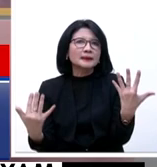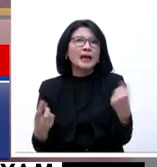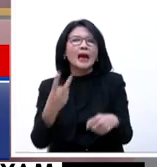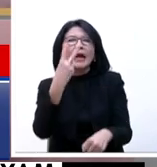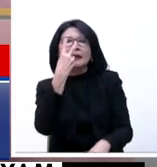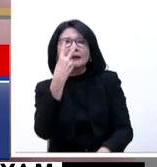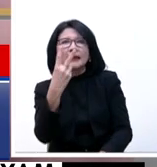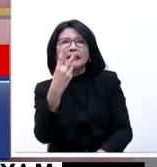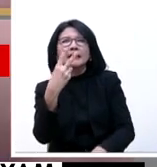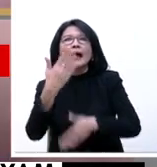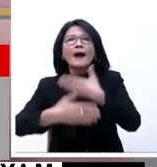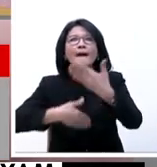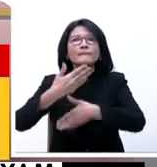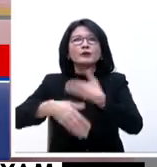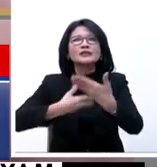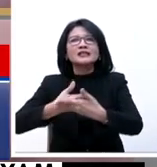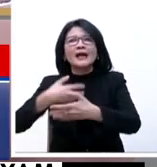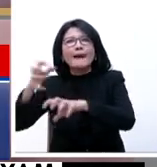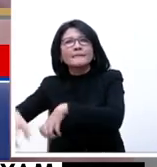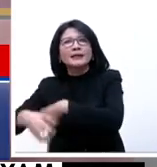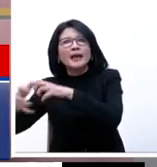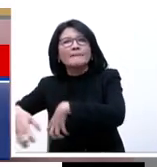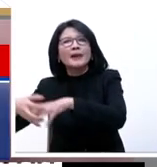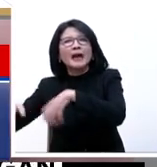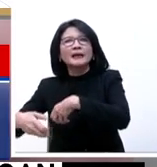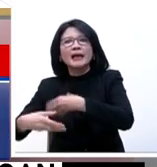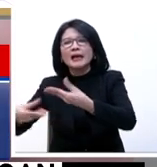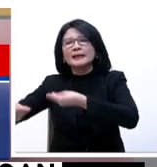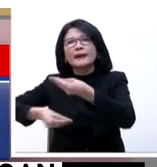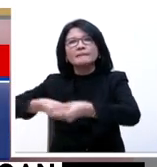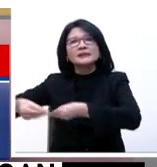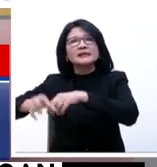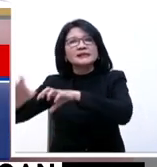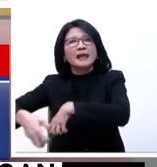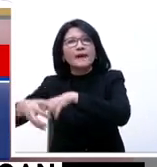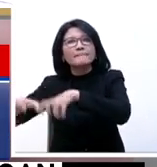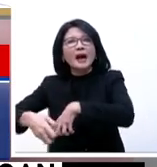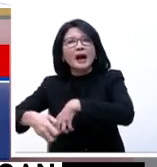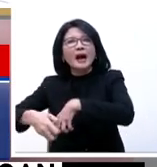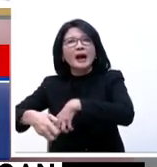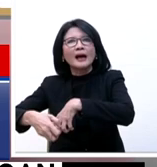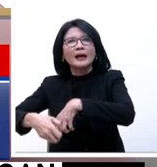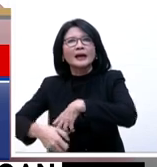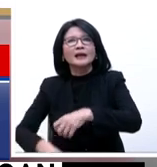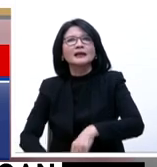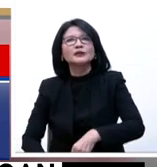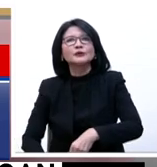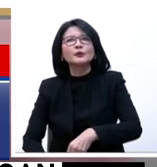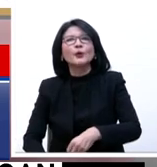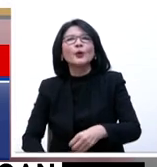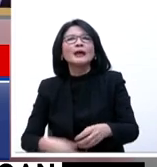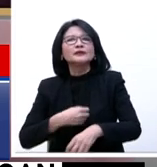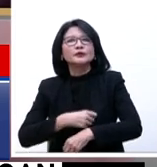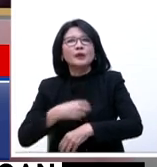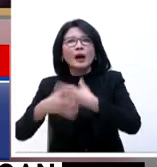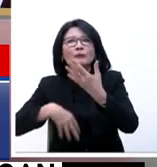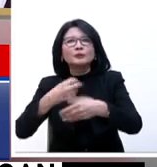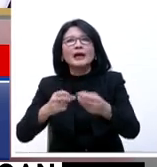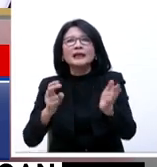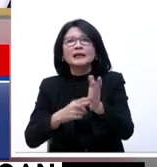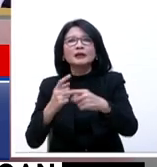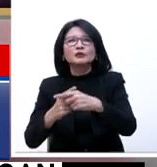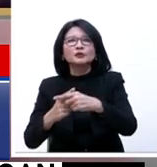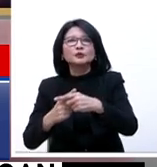menyaksikan dalam proses penambangan dan bisnis tambang kita, hilirisasi dilakukan ugal-ugalan,